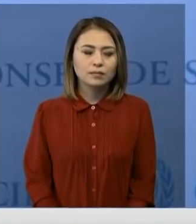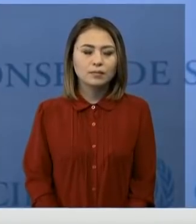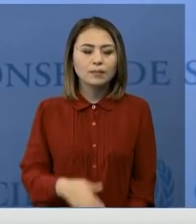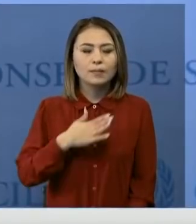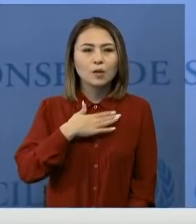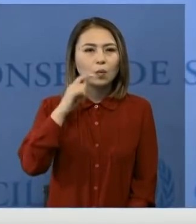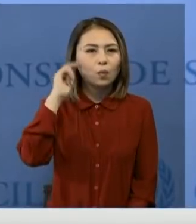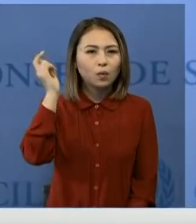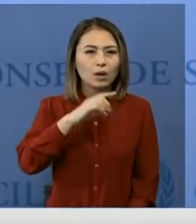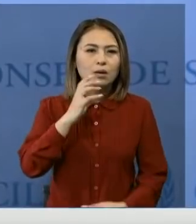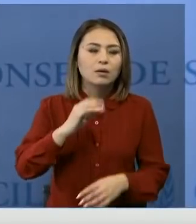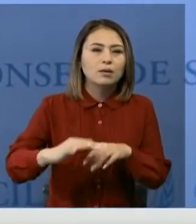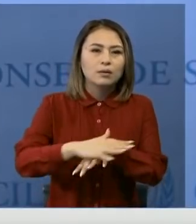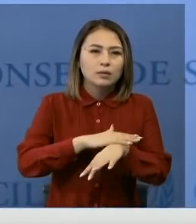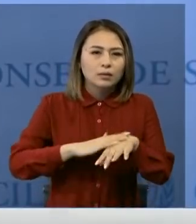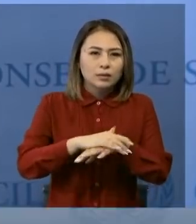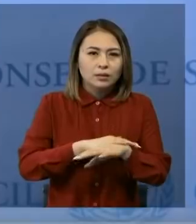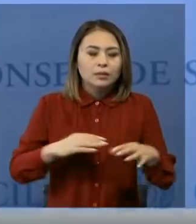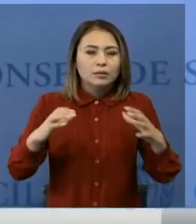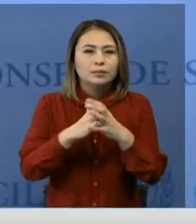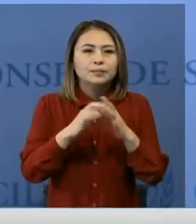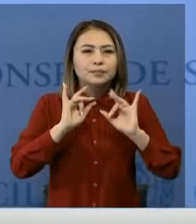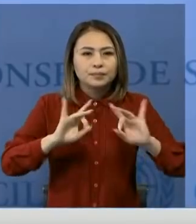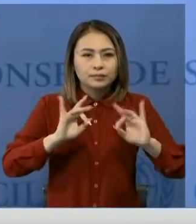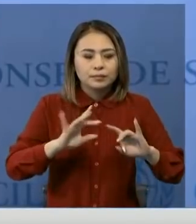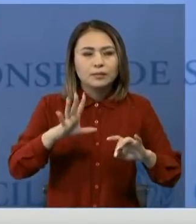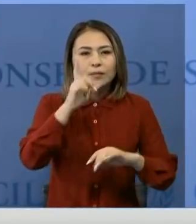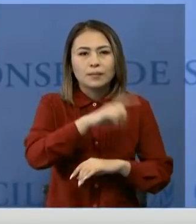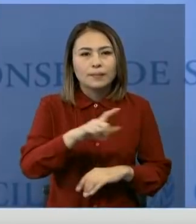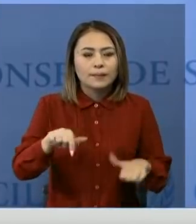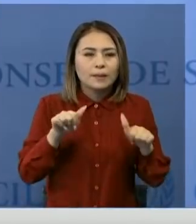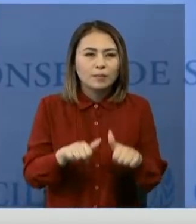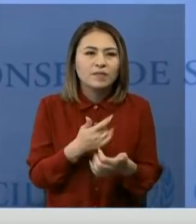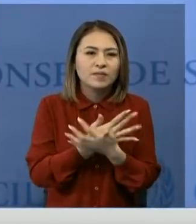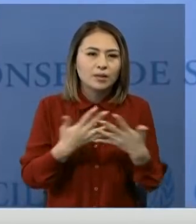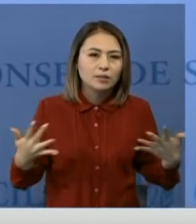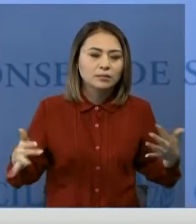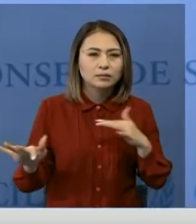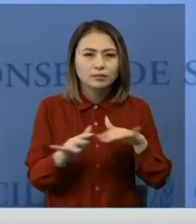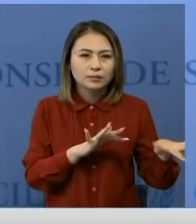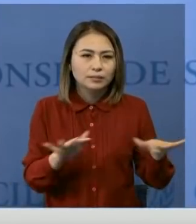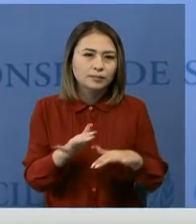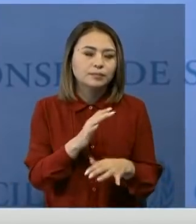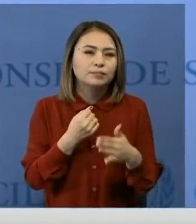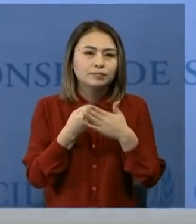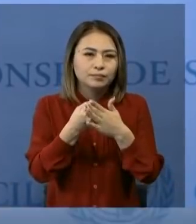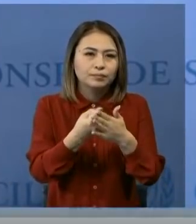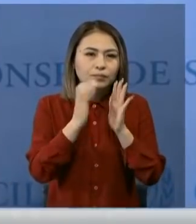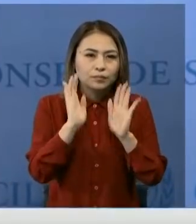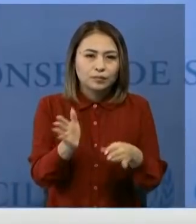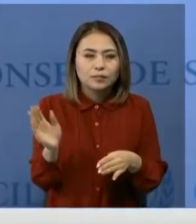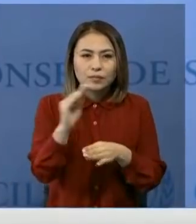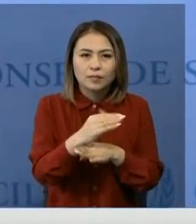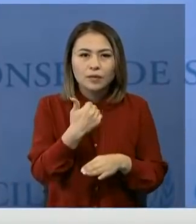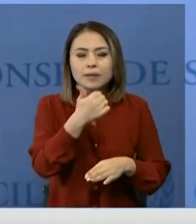Біз Украина халқын өзіміздің гуманитарлық операцияларымыз бен адам құқықтарын қолдауға арналған іс-қимылдарымыз арқылы қолдай бермекпіз.